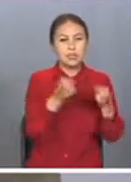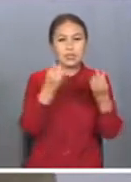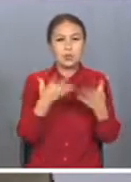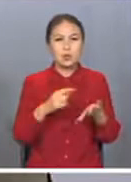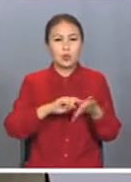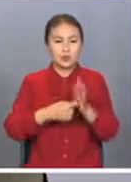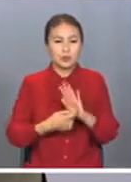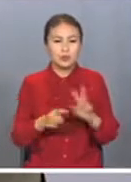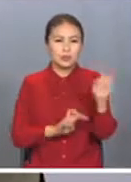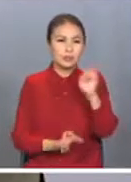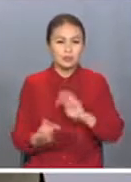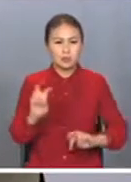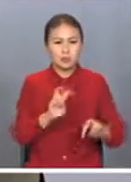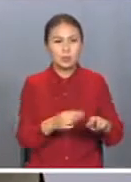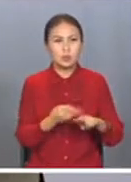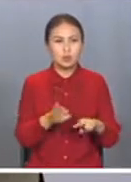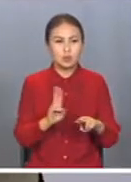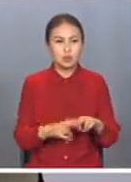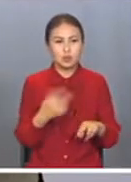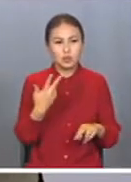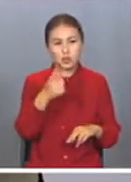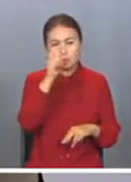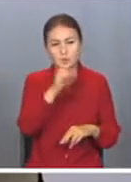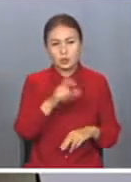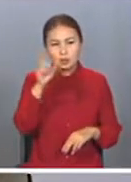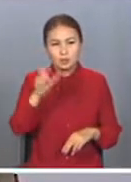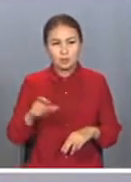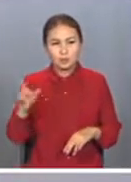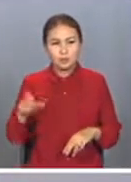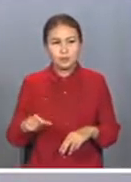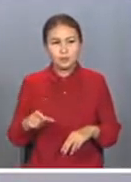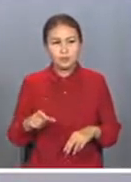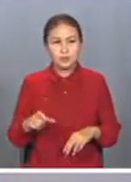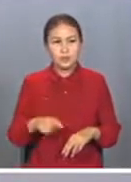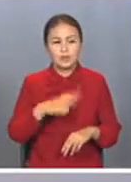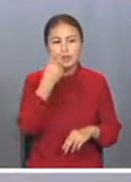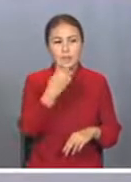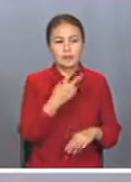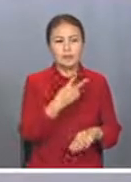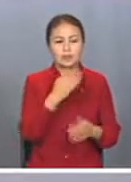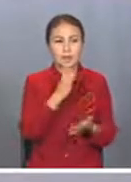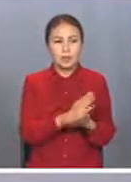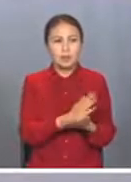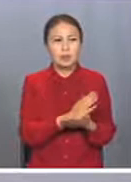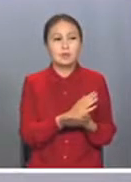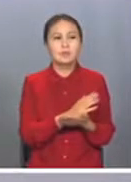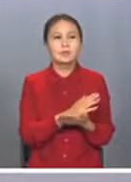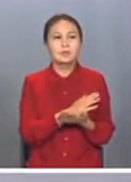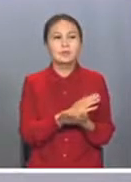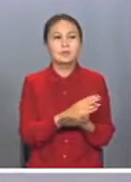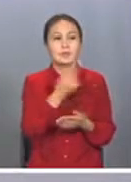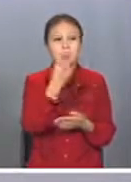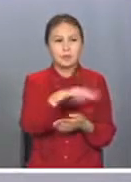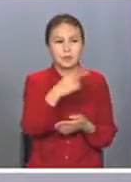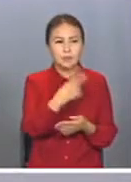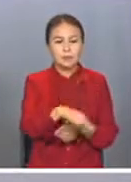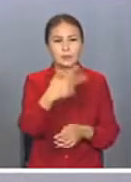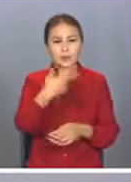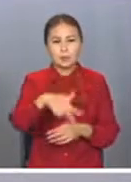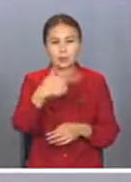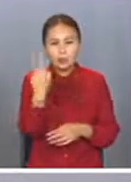іздеймін. Сонда үшеуінде де 2 кездесіп тұр. Демек мен 20-ды,